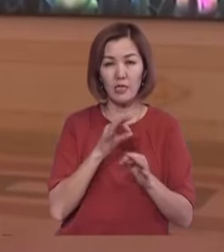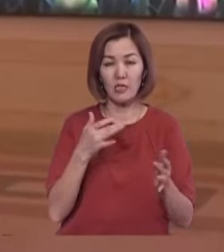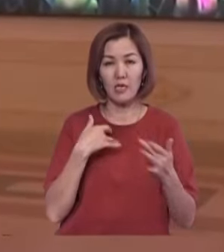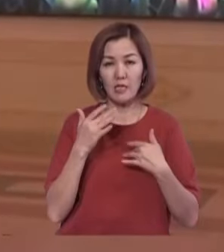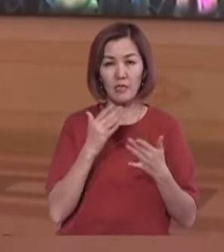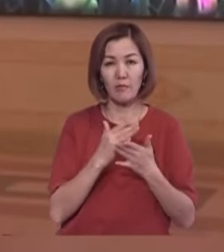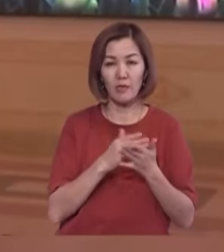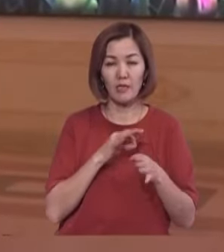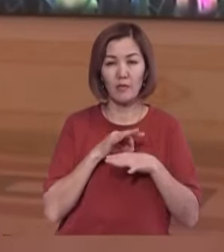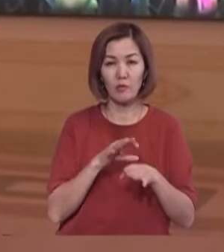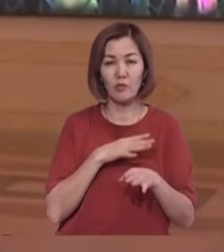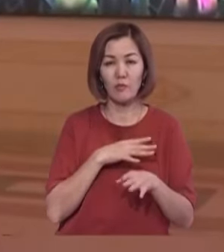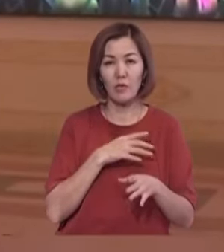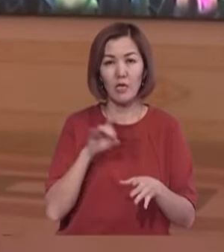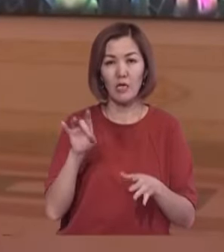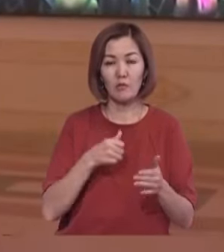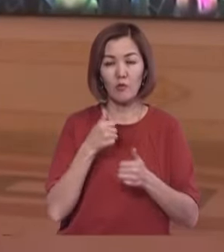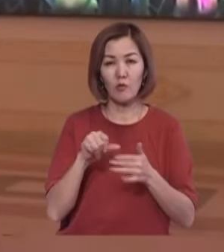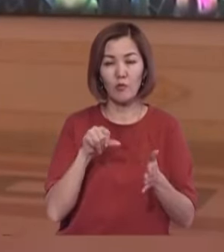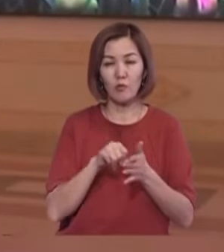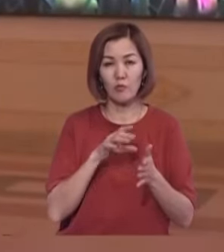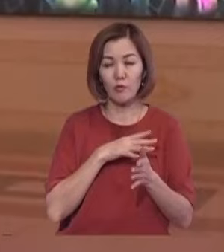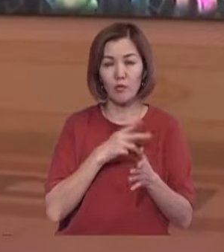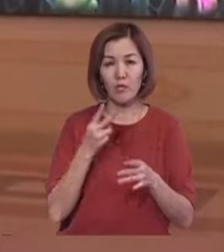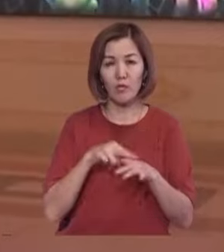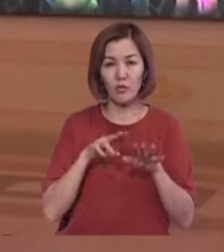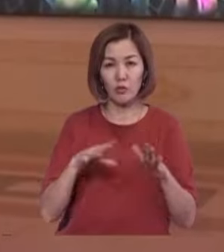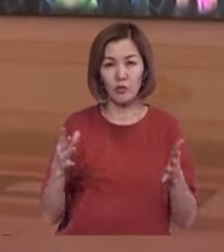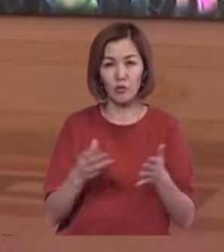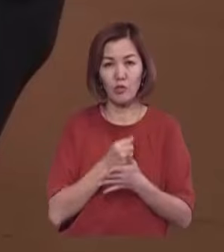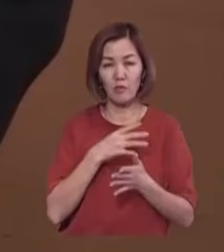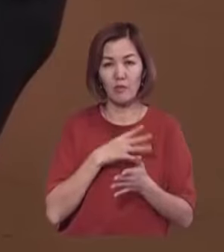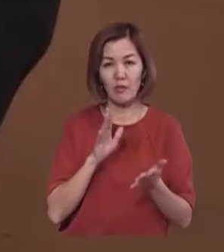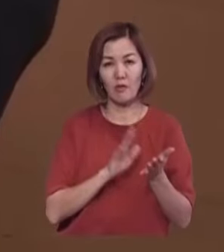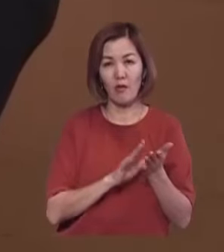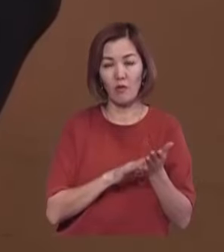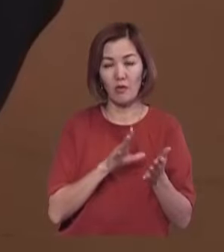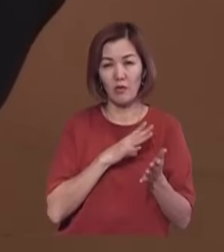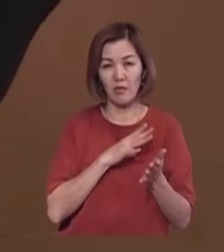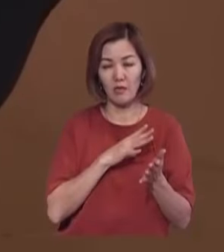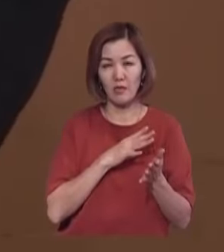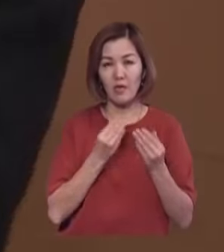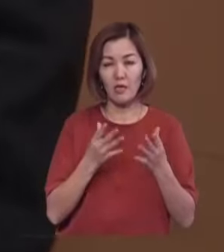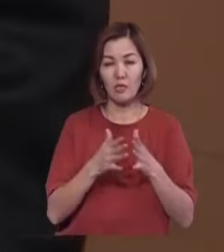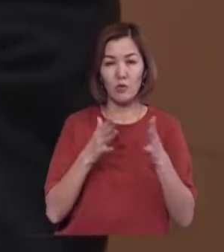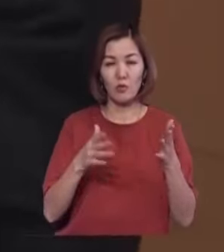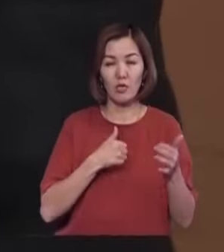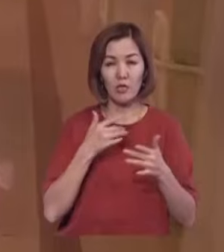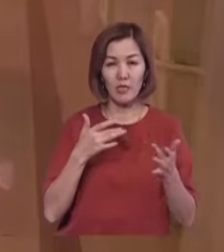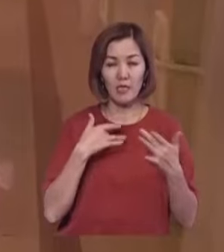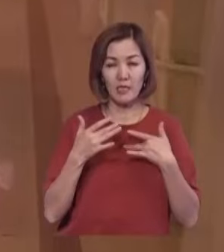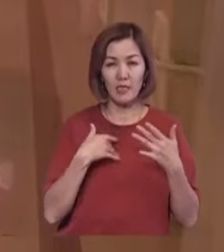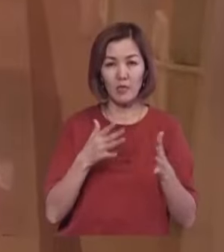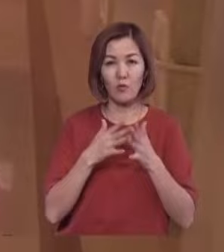бізде республикалық конкурс болды. Бұлар екінші орын алып, лауреат атанды. Қазір үлкен концерттерге,